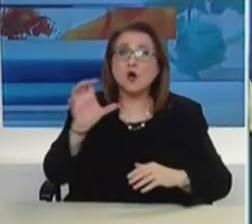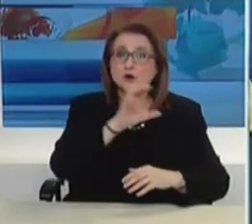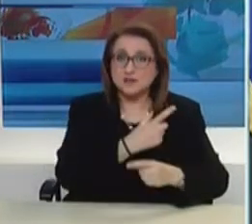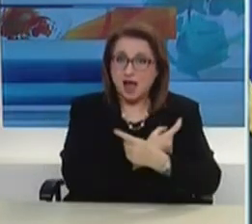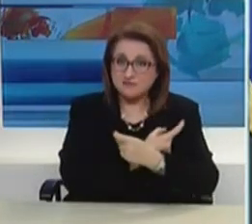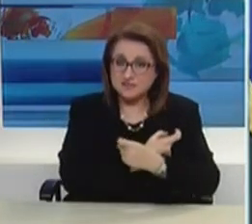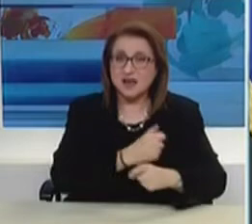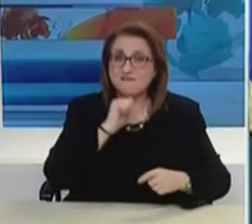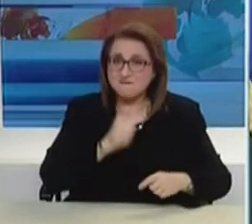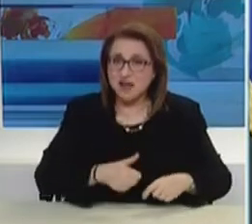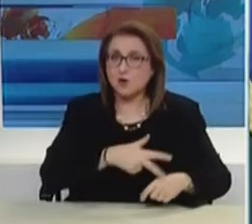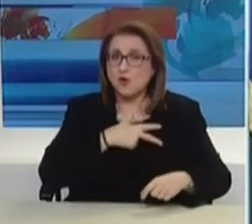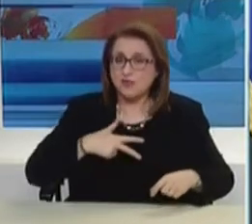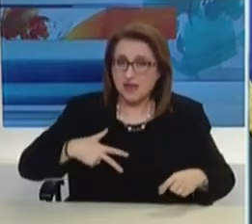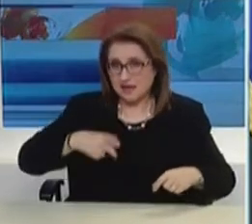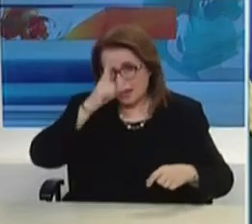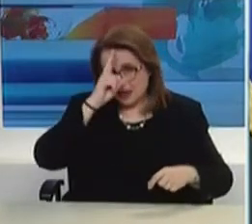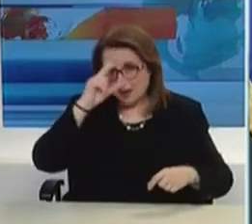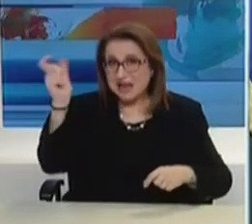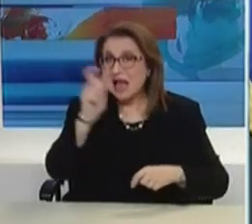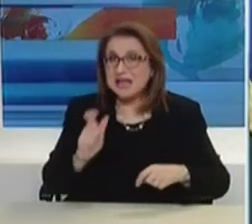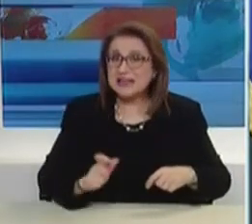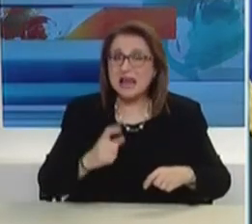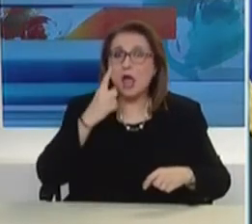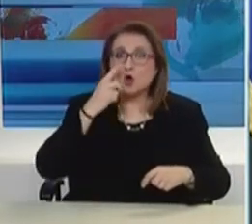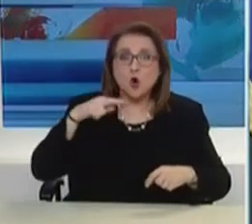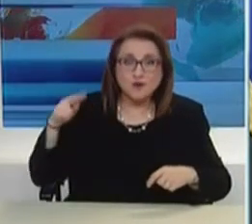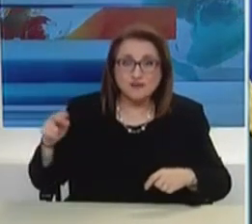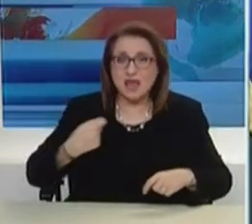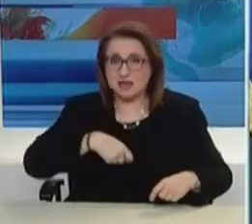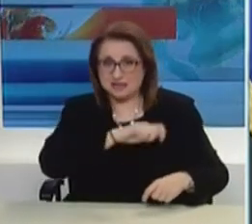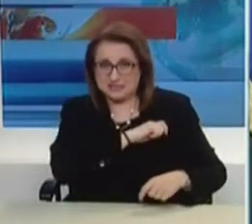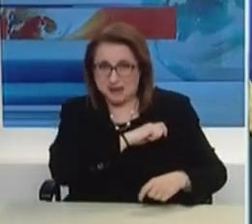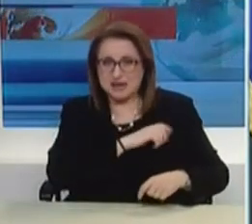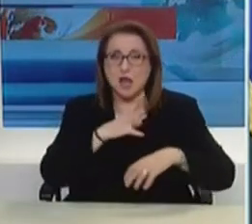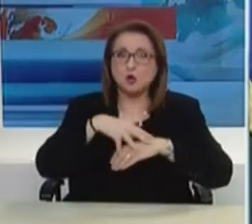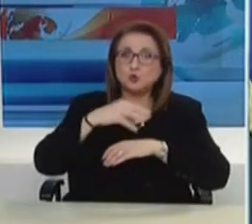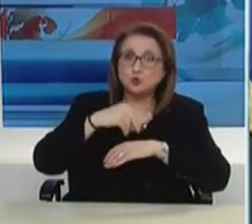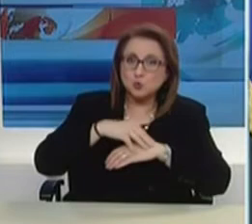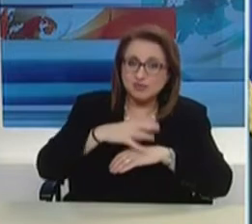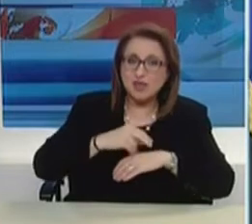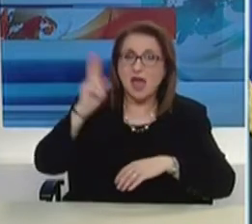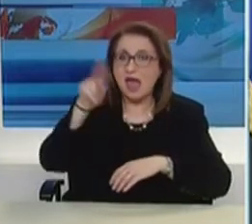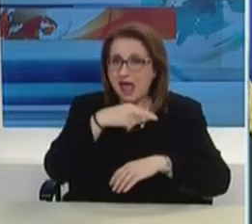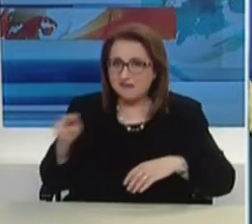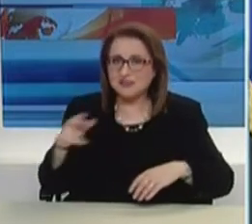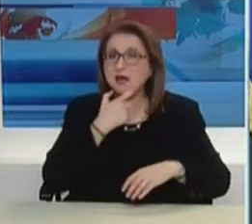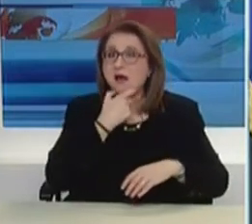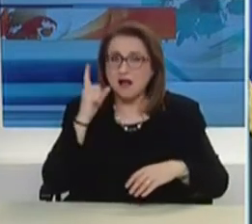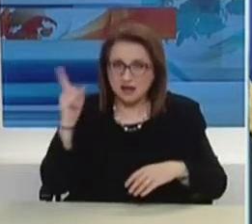Δανία, Γαλλία, Γερμανία, Ιταλία, Νορβηγία, Ισπανία, Σουηδία, Ελβετία και Ηνωμένο